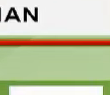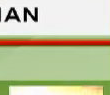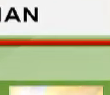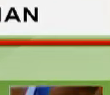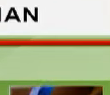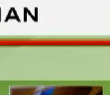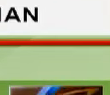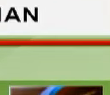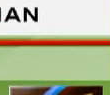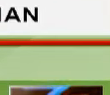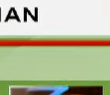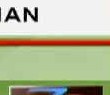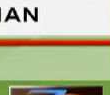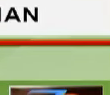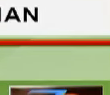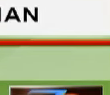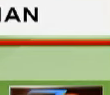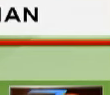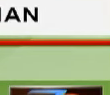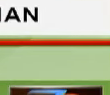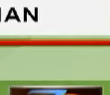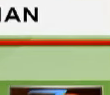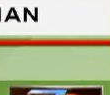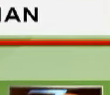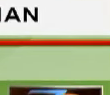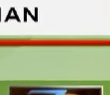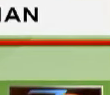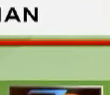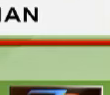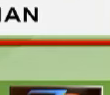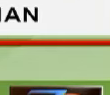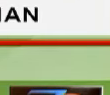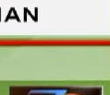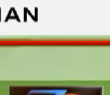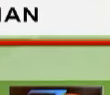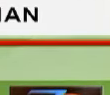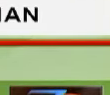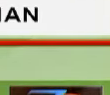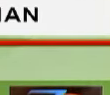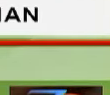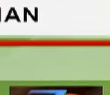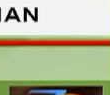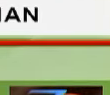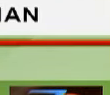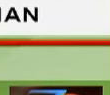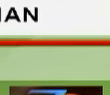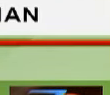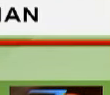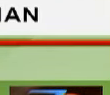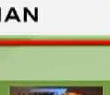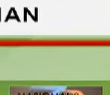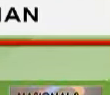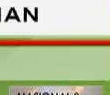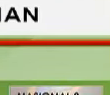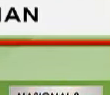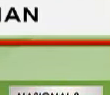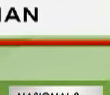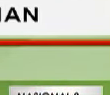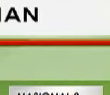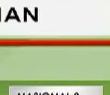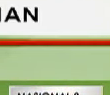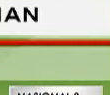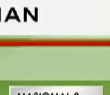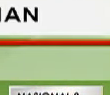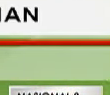11 ranking. Ini adalah kekalahan mengejut kedua bekas pemain nombor satu dunia itu selepas tersingkir seawal pusingan pertama di All England 3